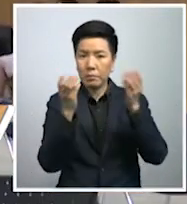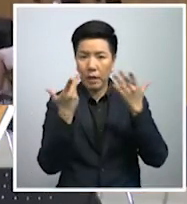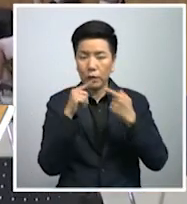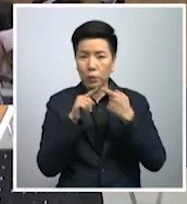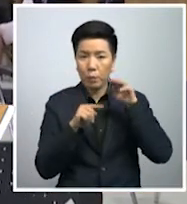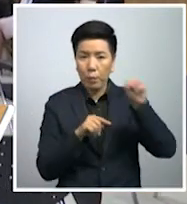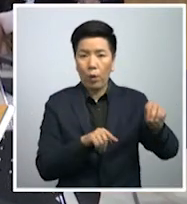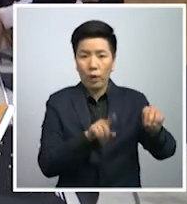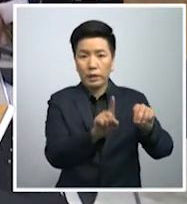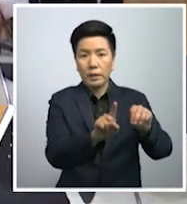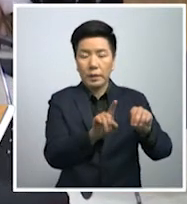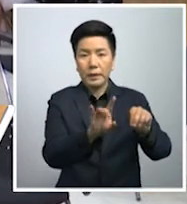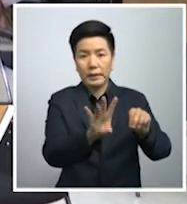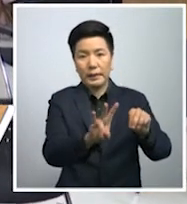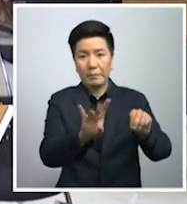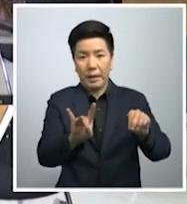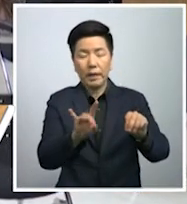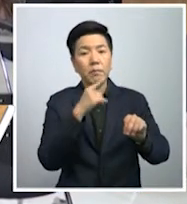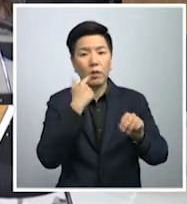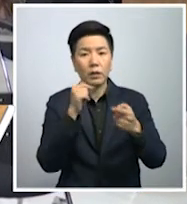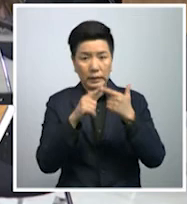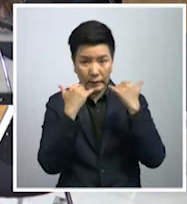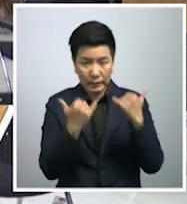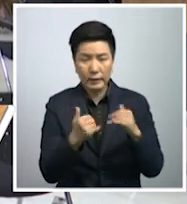กุมภาพันธ์ที่ผ่านมาซึ่งทั้งสองสัญญานั้นได้มีการกระทำไปแล้วแต่ขับแต่กลับขาดการมีส่วนร่วมของประชาชนตามที่อยู่ก็จะธรรมนูญกำหนดไว้ในมาตรา108 178